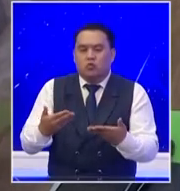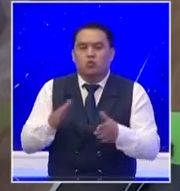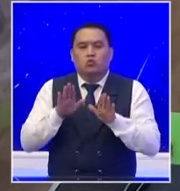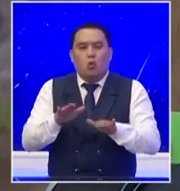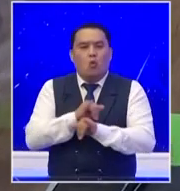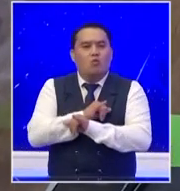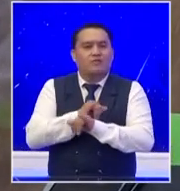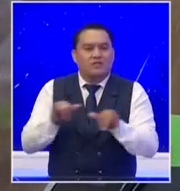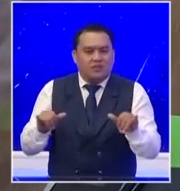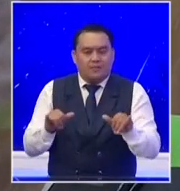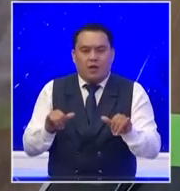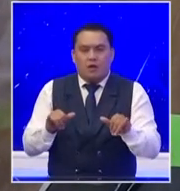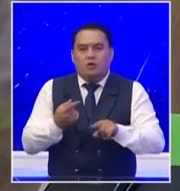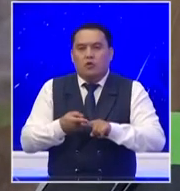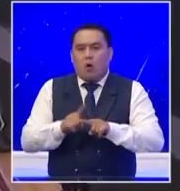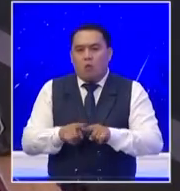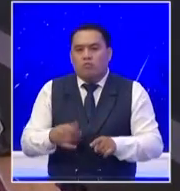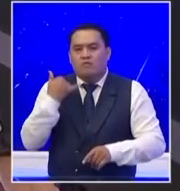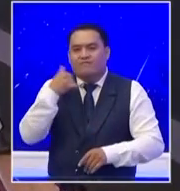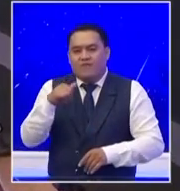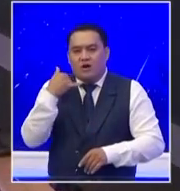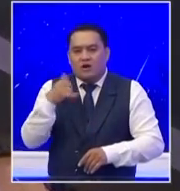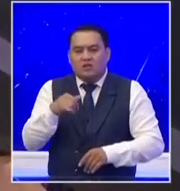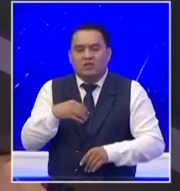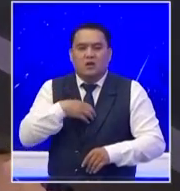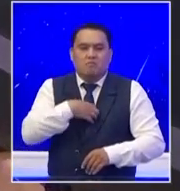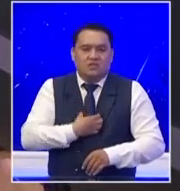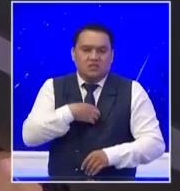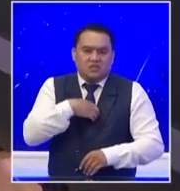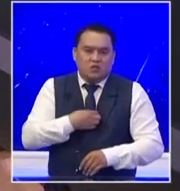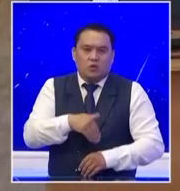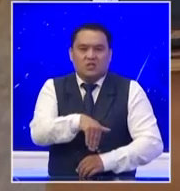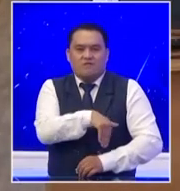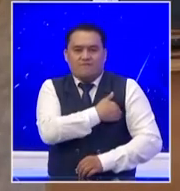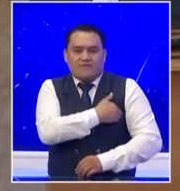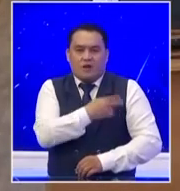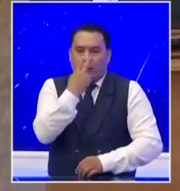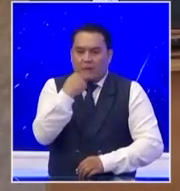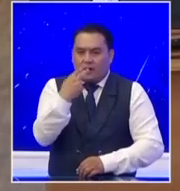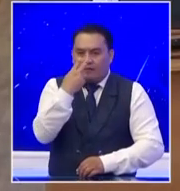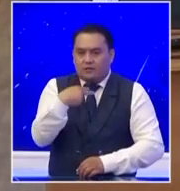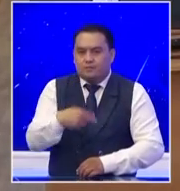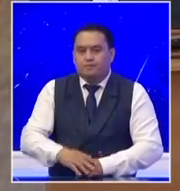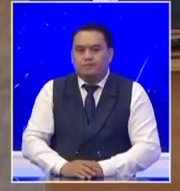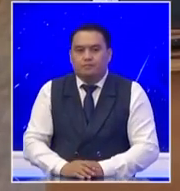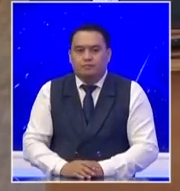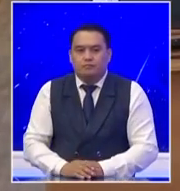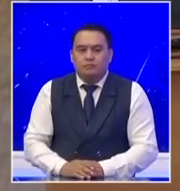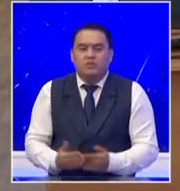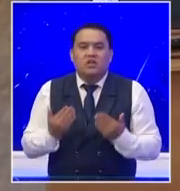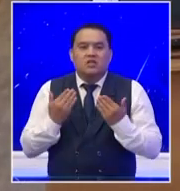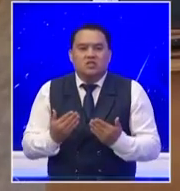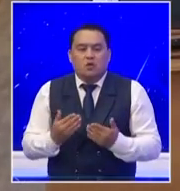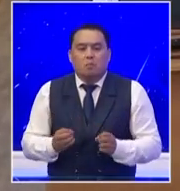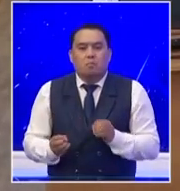только увеличивается. Подавляющее большинство вызовов касается ОРВИ, пневмонии и температуры. На данный момент в диспетчерскую службу